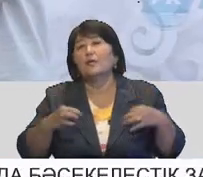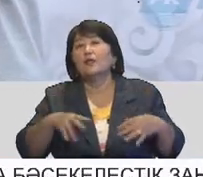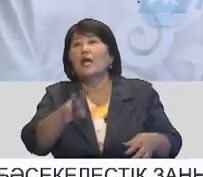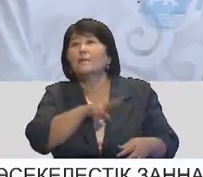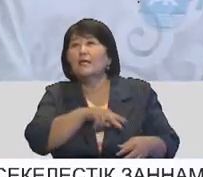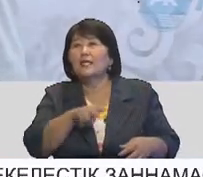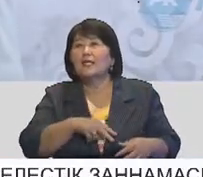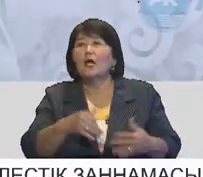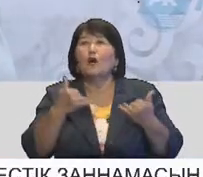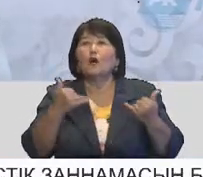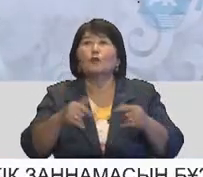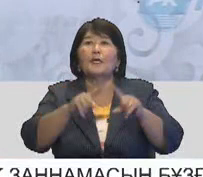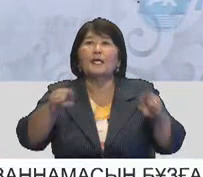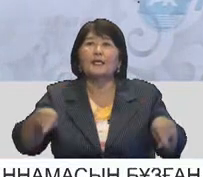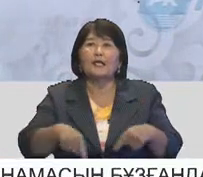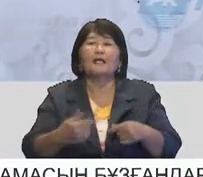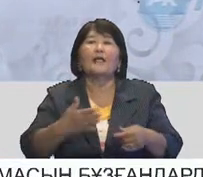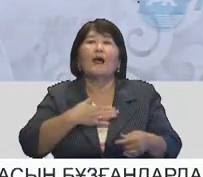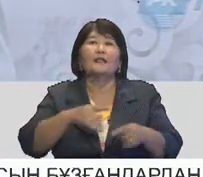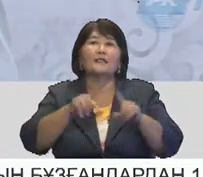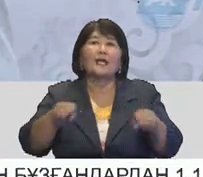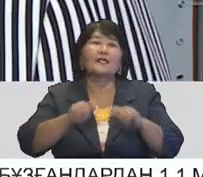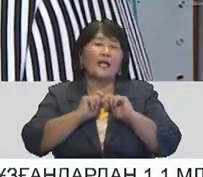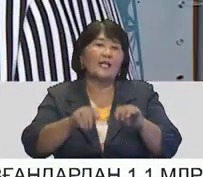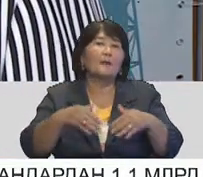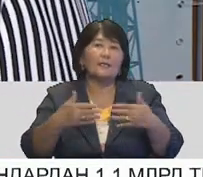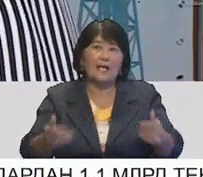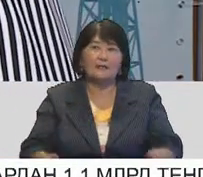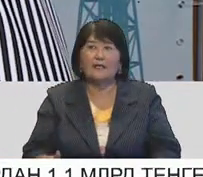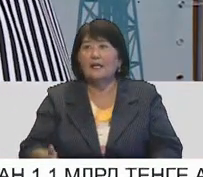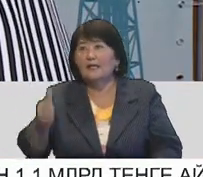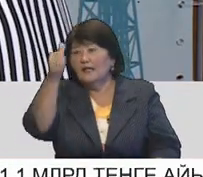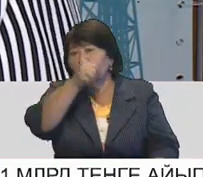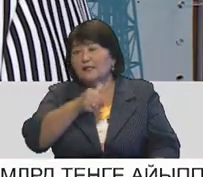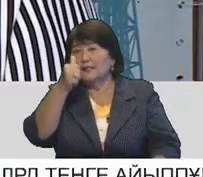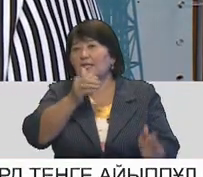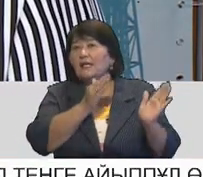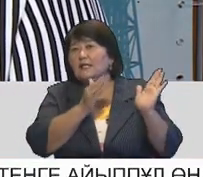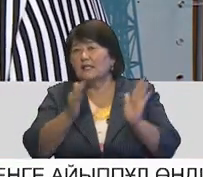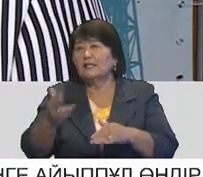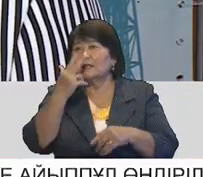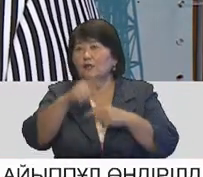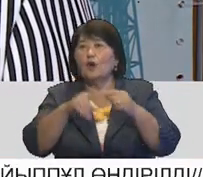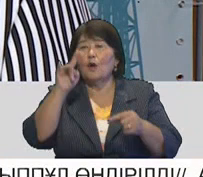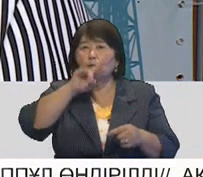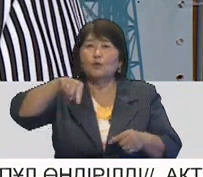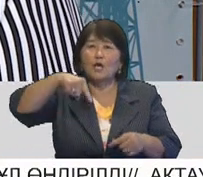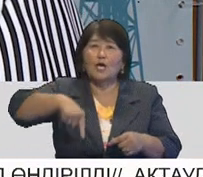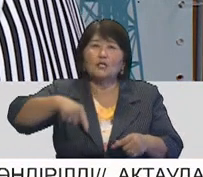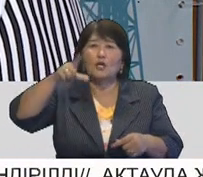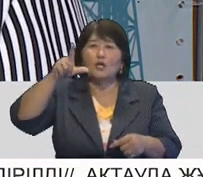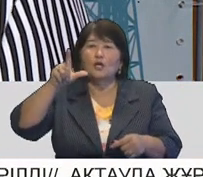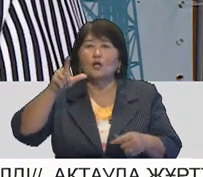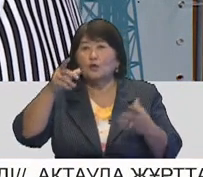медальдар, құрмет грамоталары мен алғыс хаттар табыстады. Жыл сайын дәстүрлі түрде мұнайшылар күнін атап